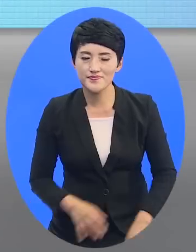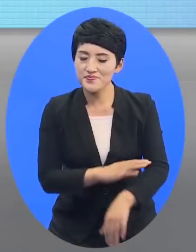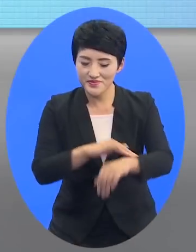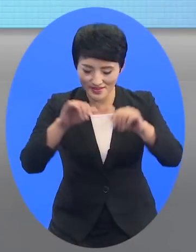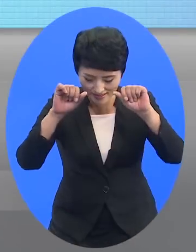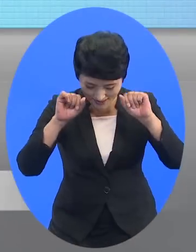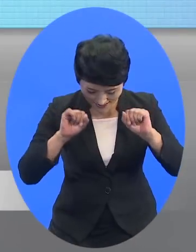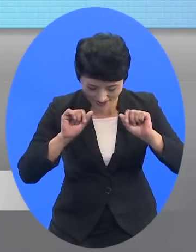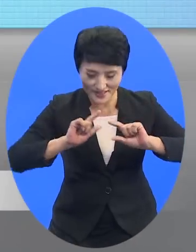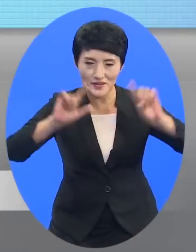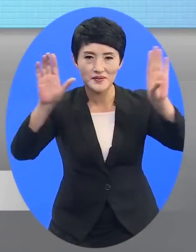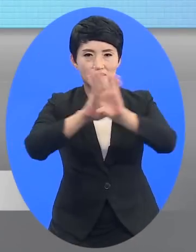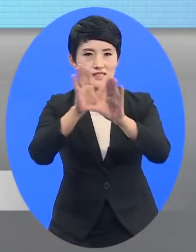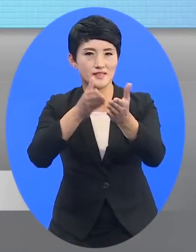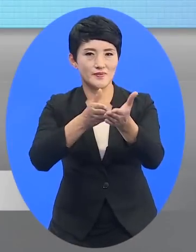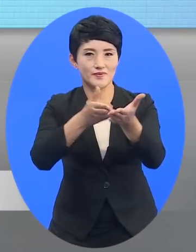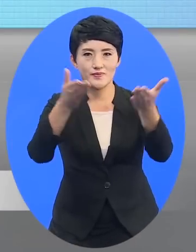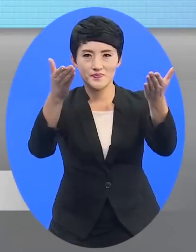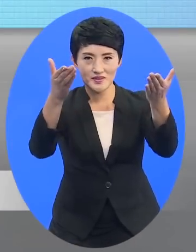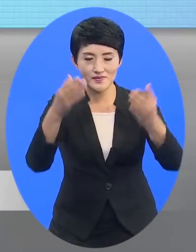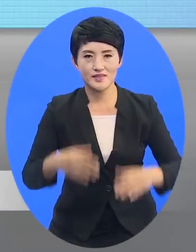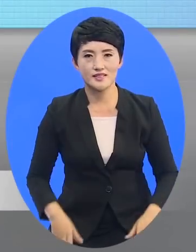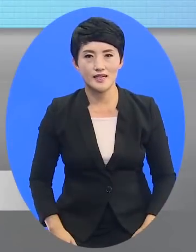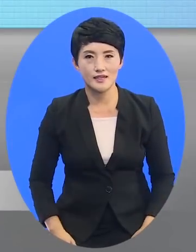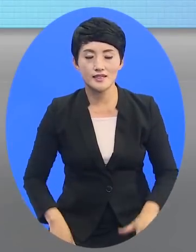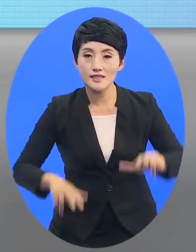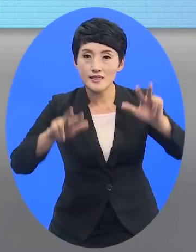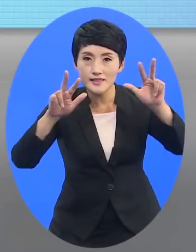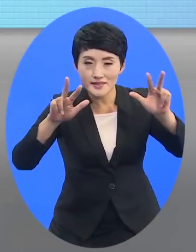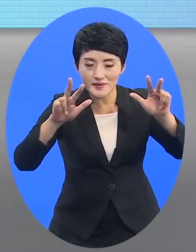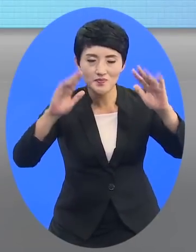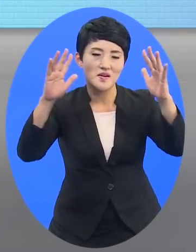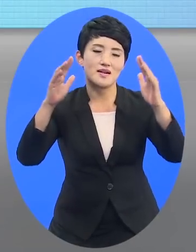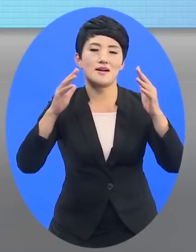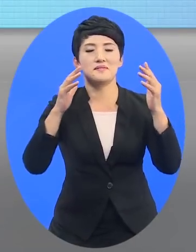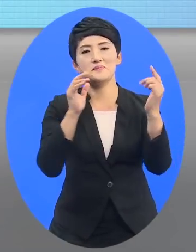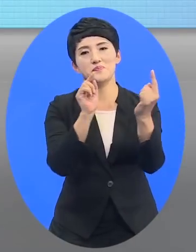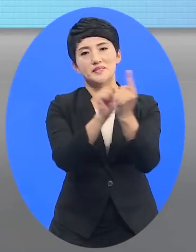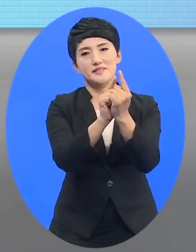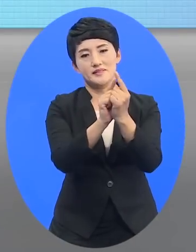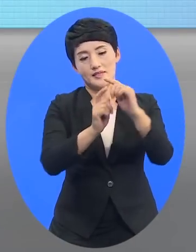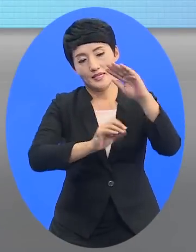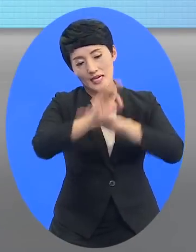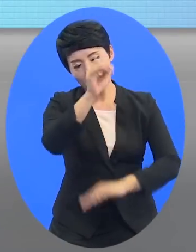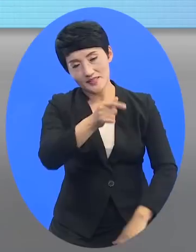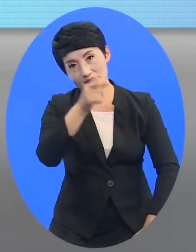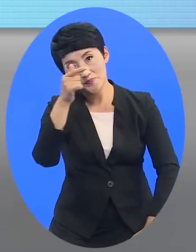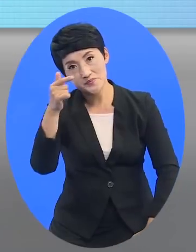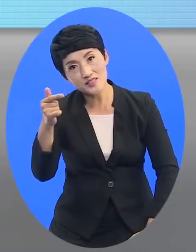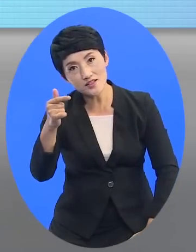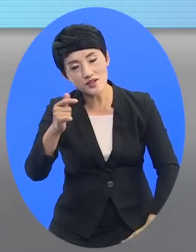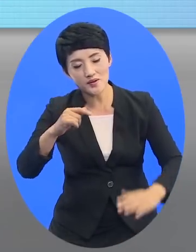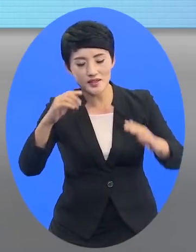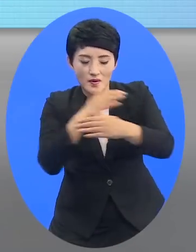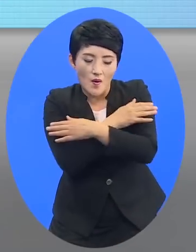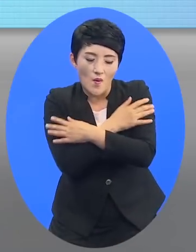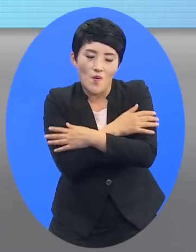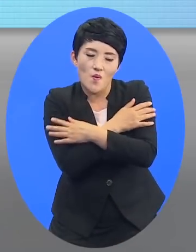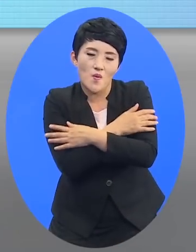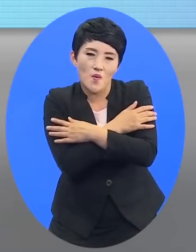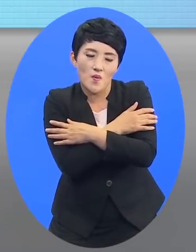안녕하세요. 날씨온 이하경입니다. 바야흐로 가을입니다. 아침 저녁으로 코끝에 쌀쌀한 공기가